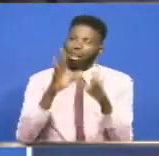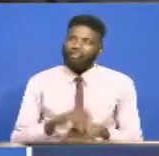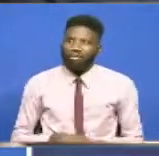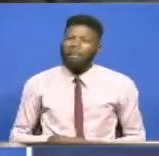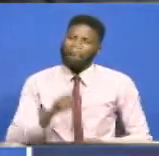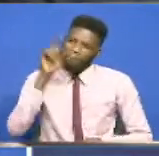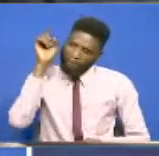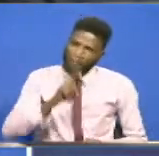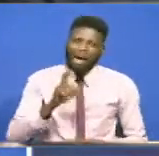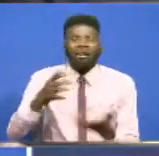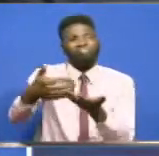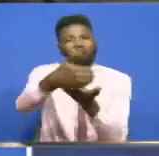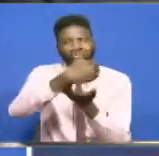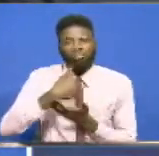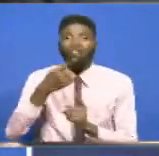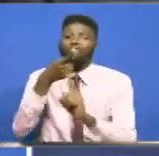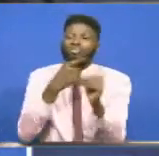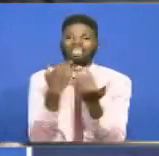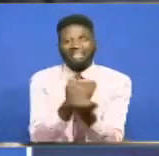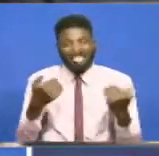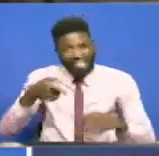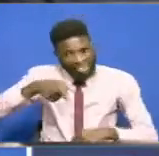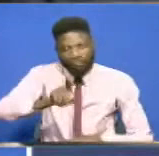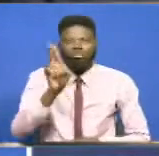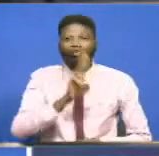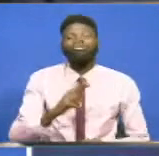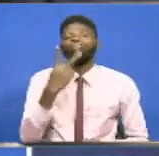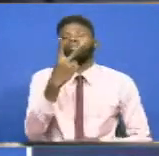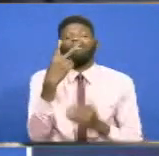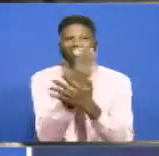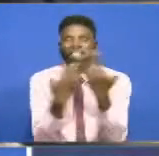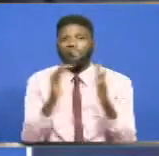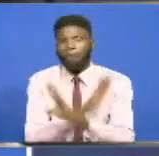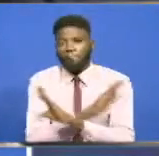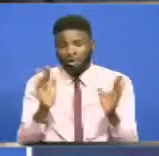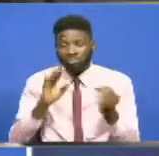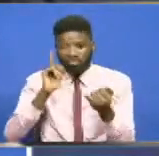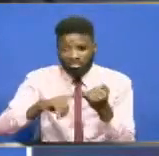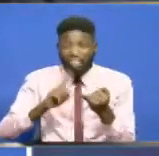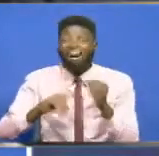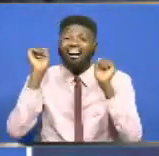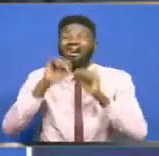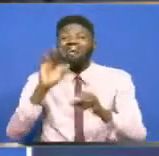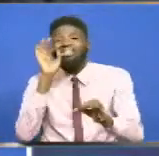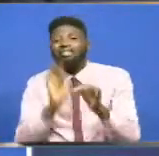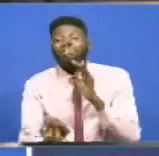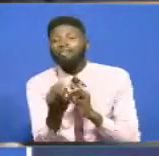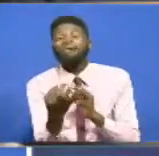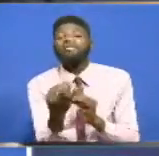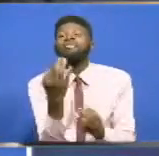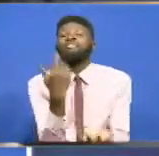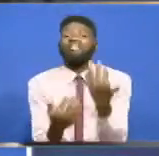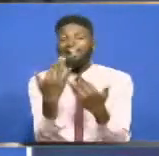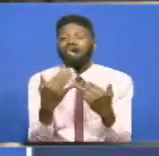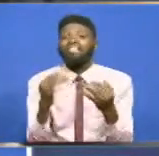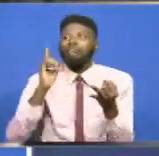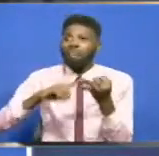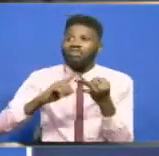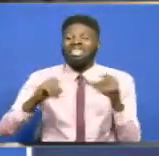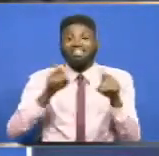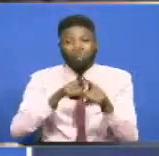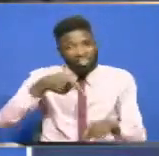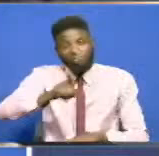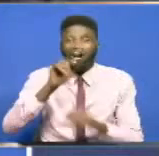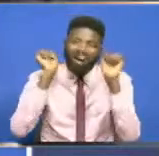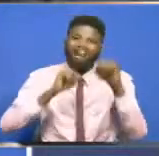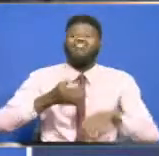confiscated from the children because they can use it for two things. One, to start fires. Two, to get intoxicated